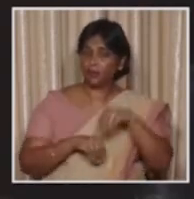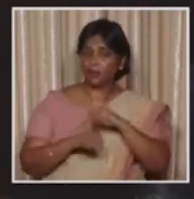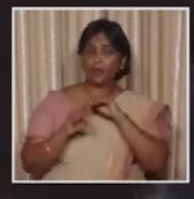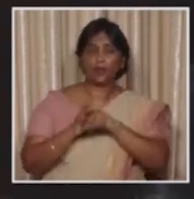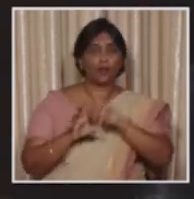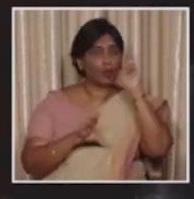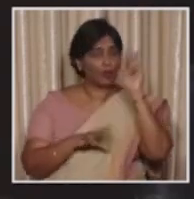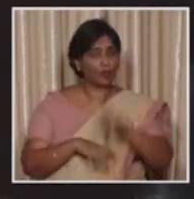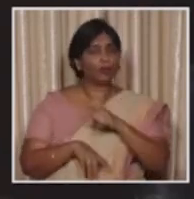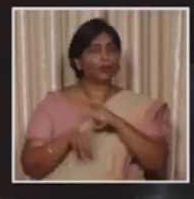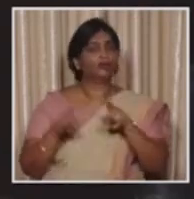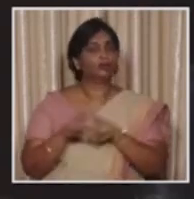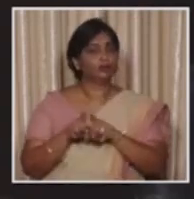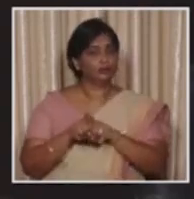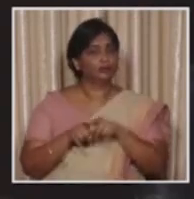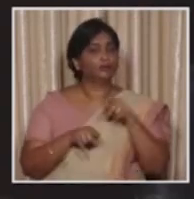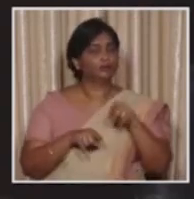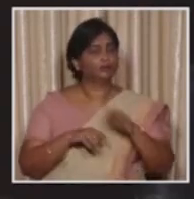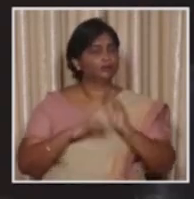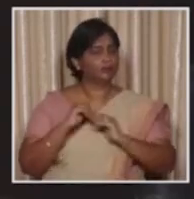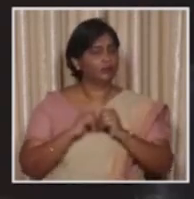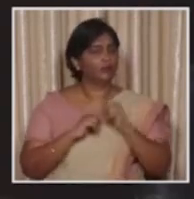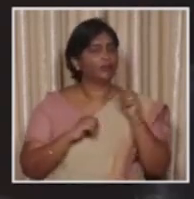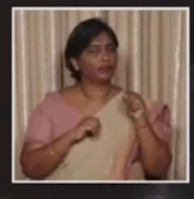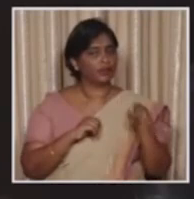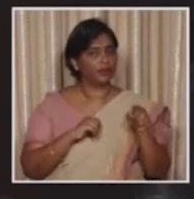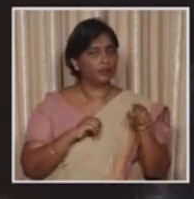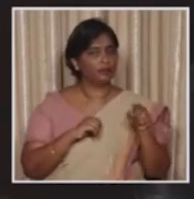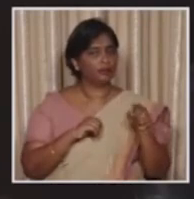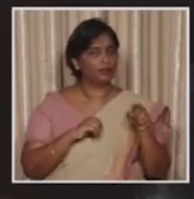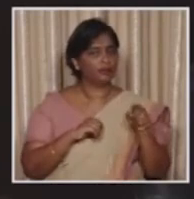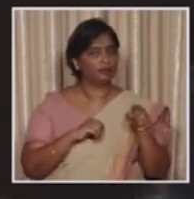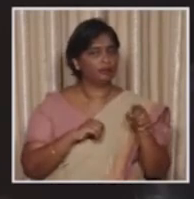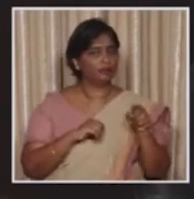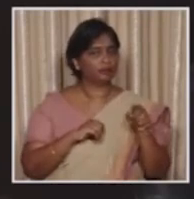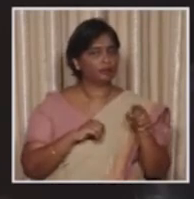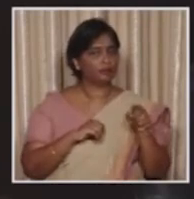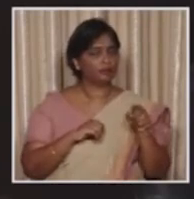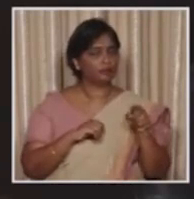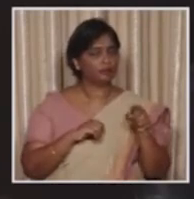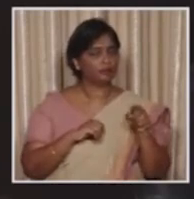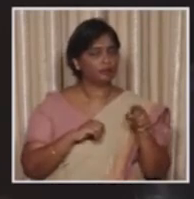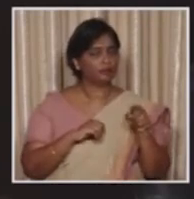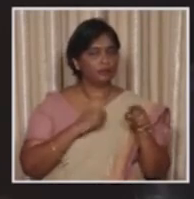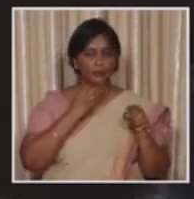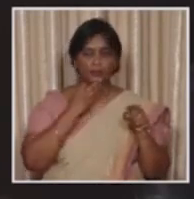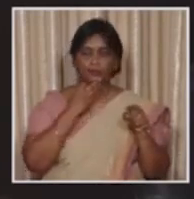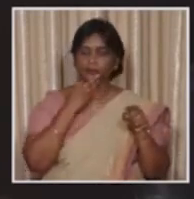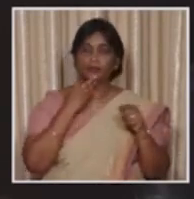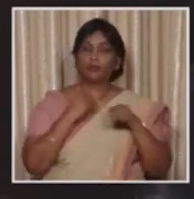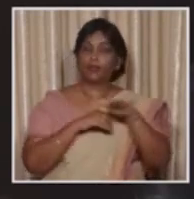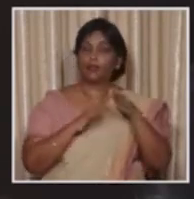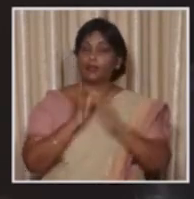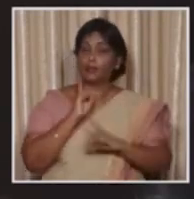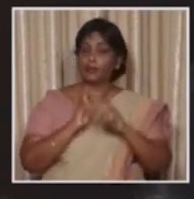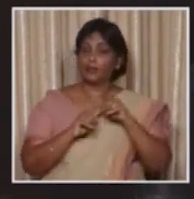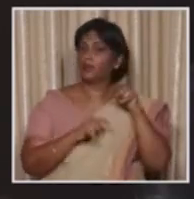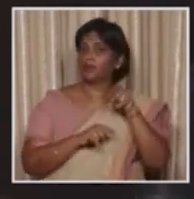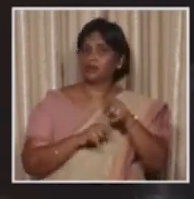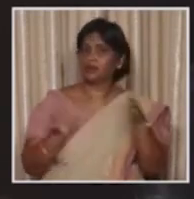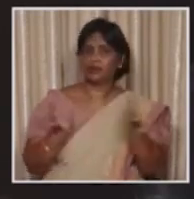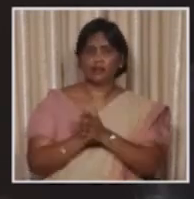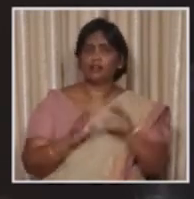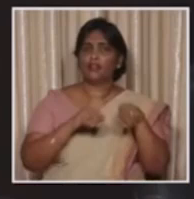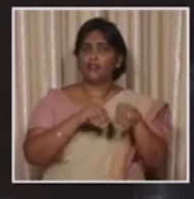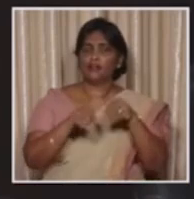இந்த செயற்பாட்டை தயவு செய்து அந்த காணி அமைச்சு கீழே மதில்லை, பெருந்தோட்ட அமைச்சர் கீழே